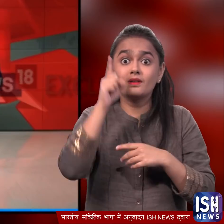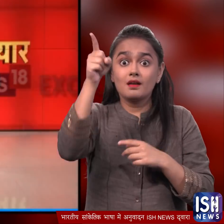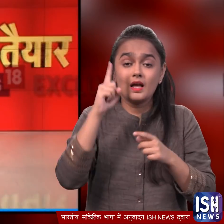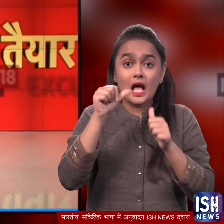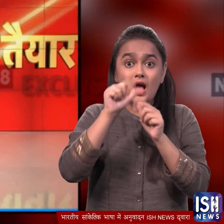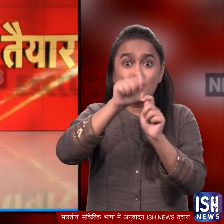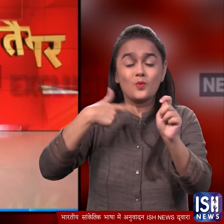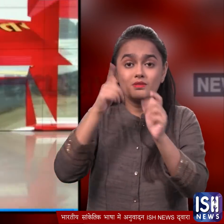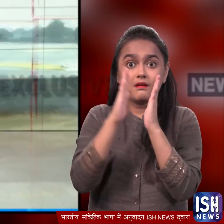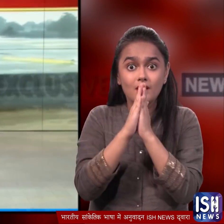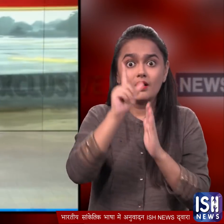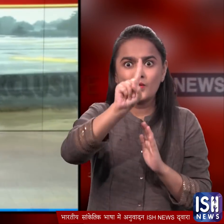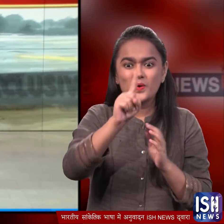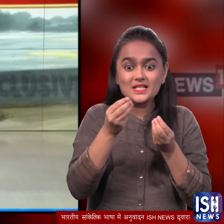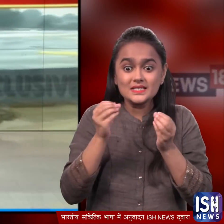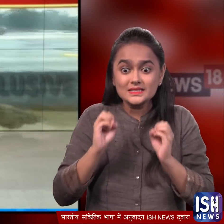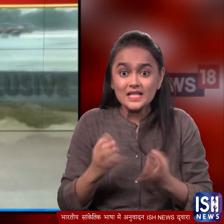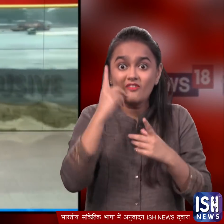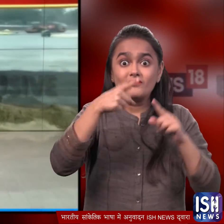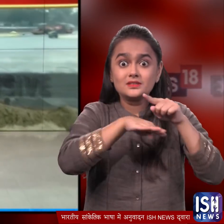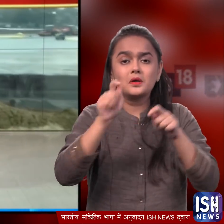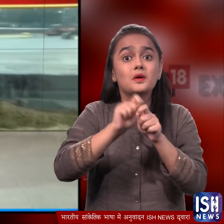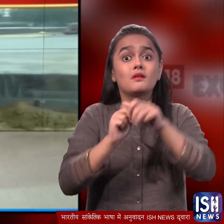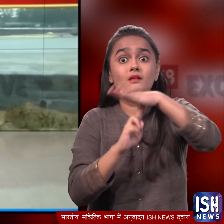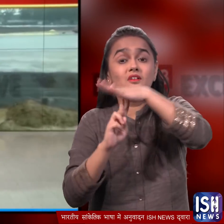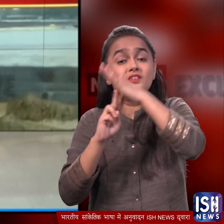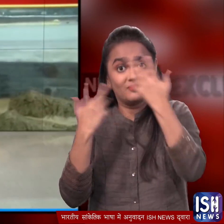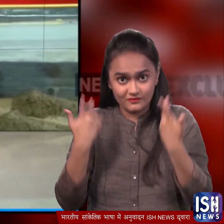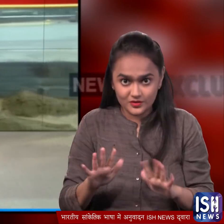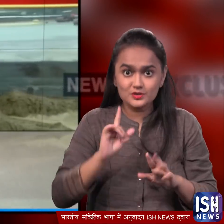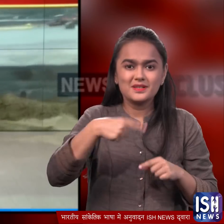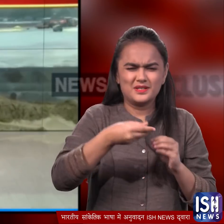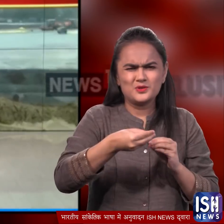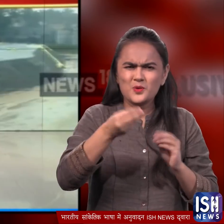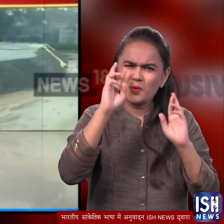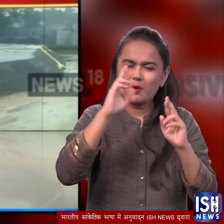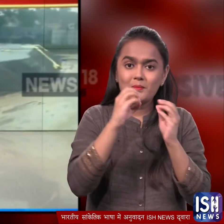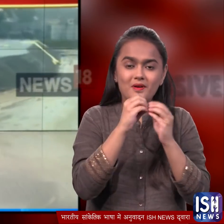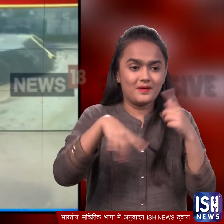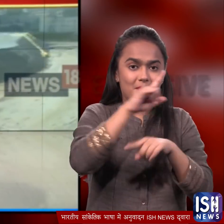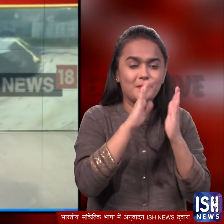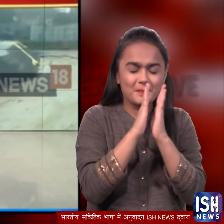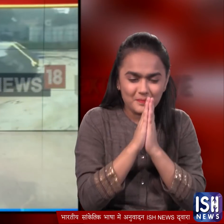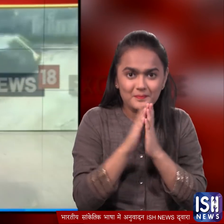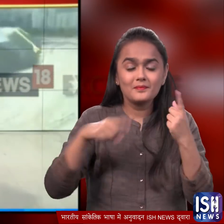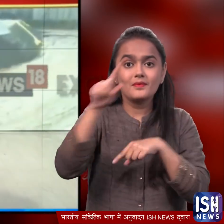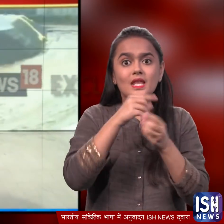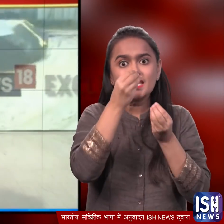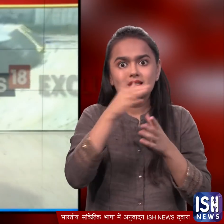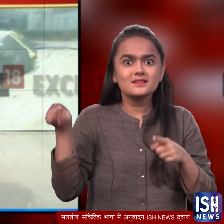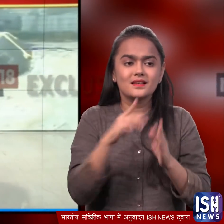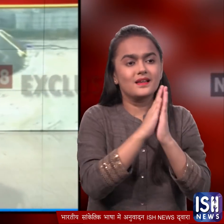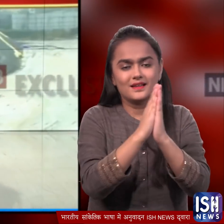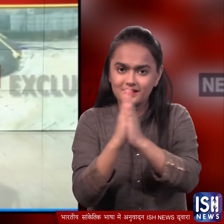चरण पूरा हो गया है। सालों के इंतजार के बाद धीरे धीरे वो समय नजदीक आ रहा है जब भव्य मंदिर में लोग रामलला के दर्शन कर